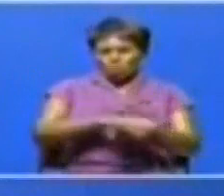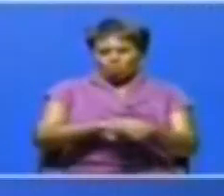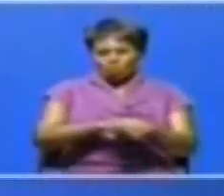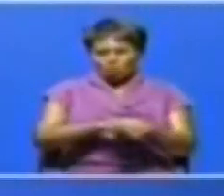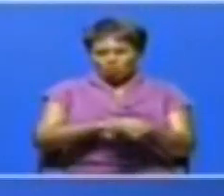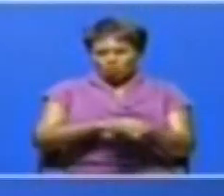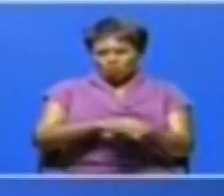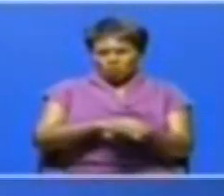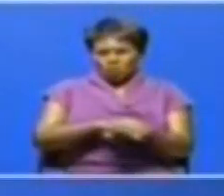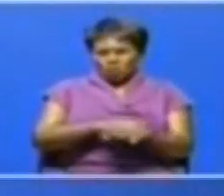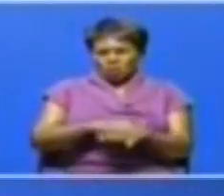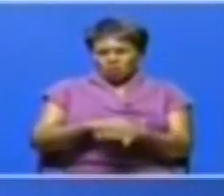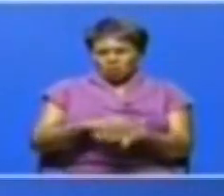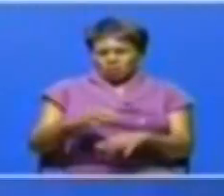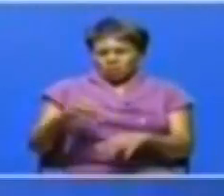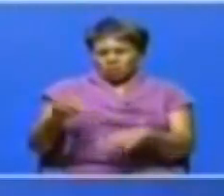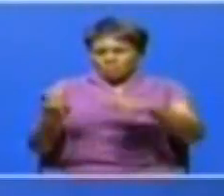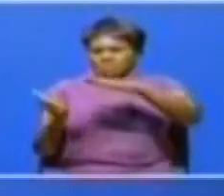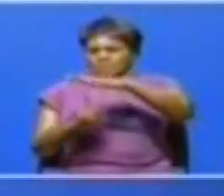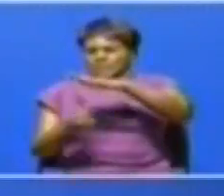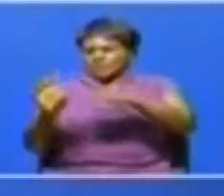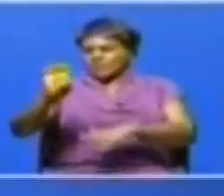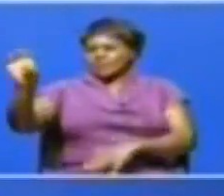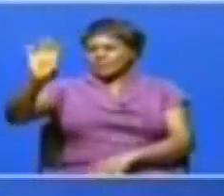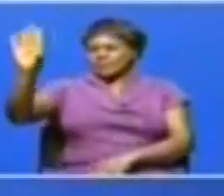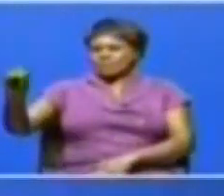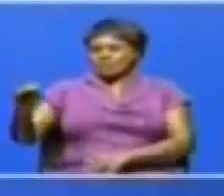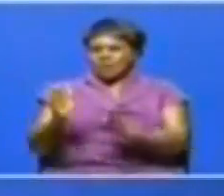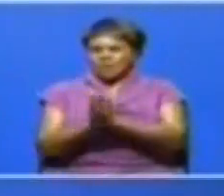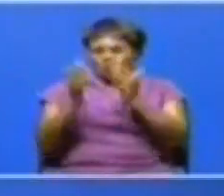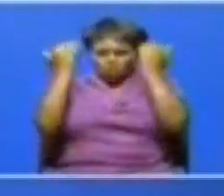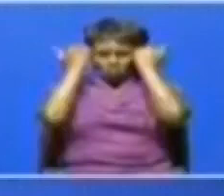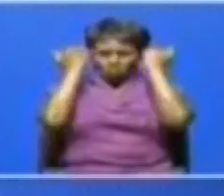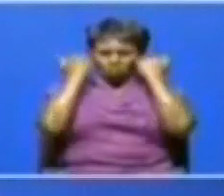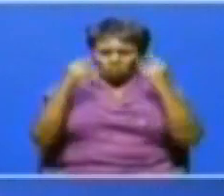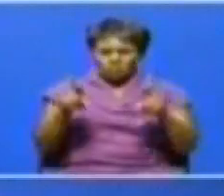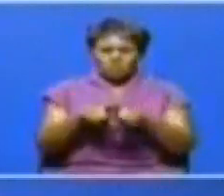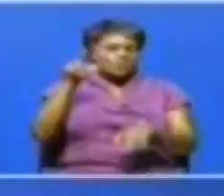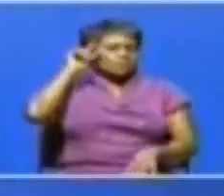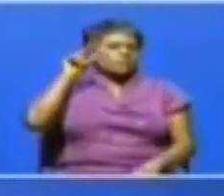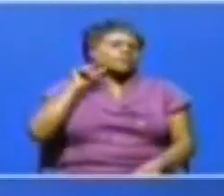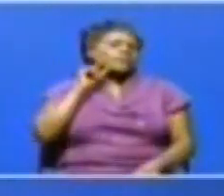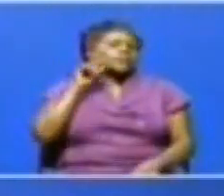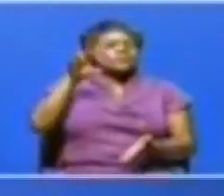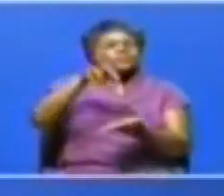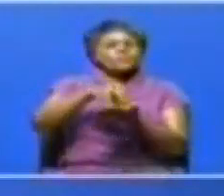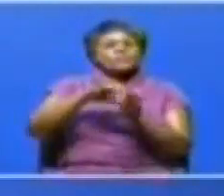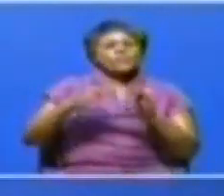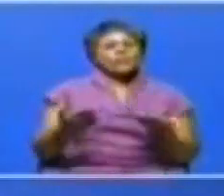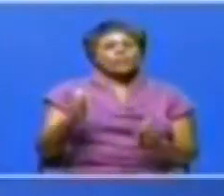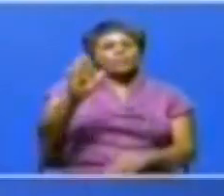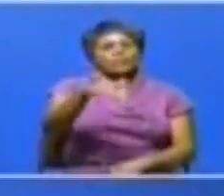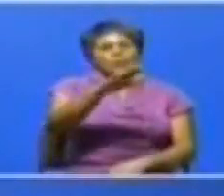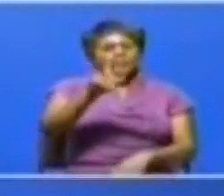swala la uteuzi wa wabunge wa bunge la Afrika Mashariki na hii kesi ambayo ipo mahakamani kuhusu uwakilishi sawa wa jinsia. Unaona hali itakuwa vipi katika bunge